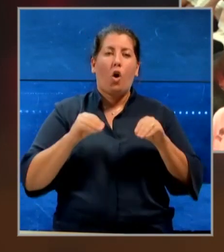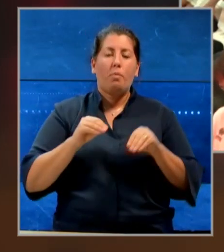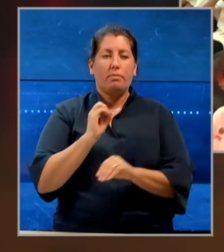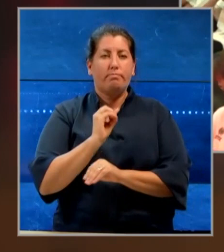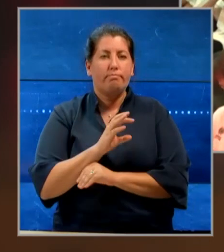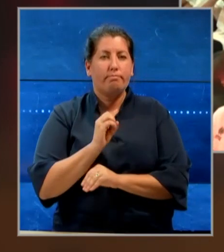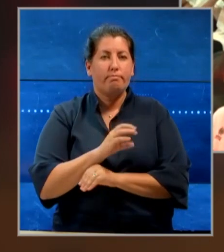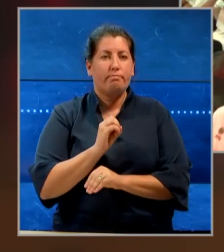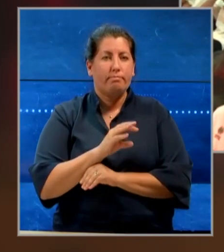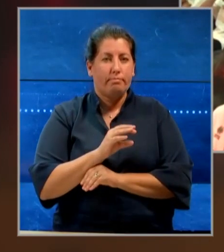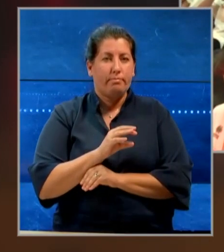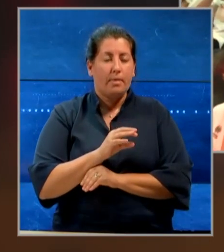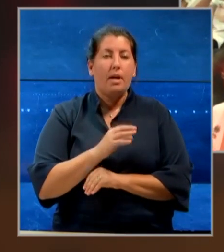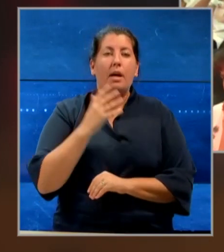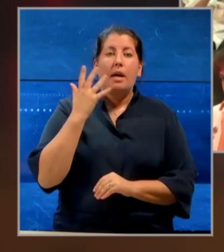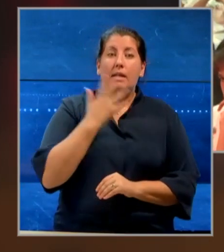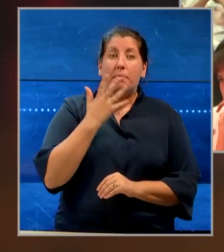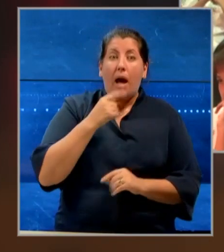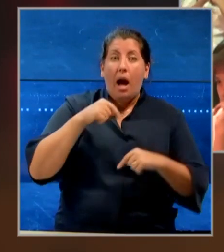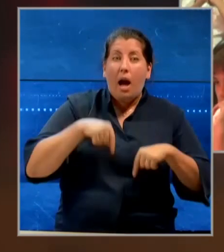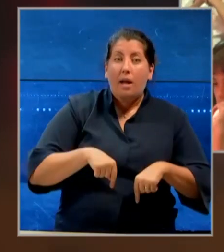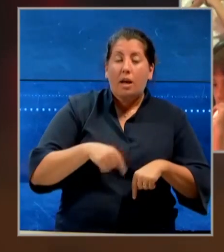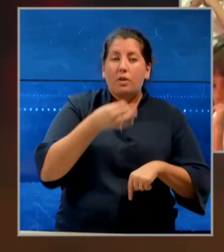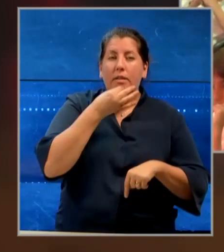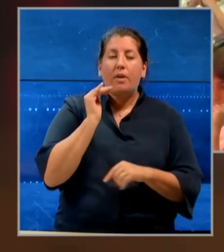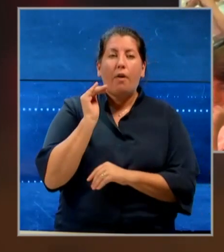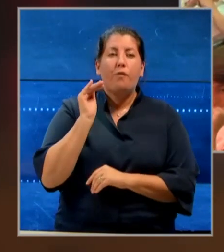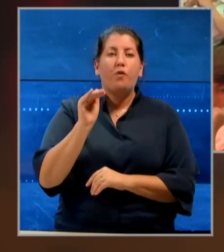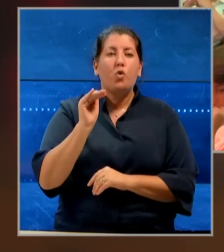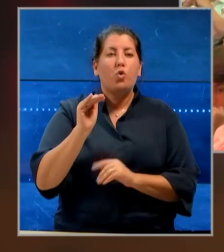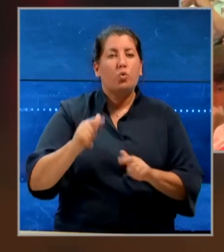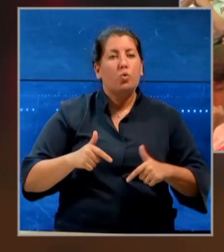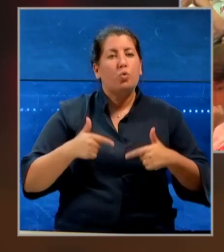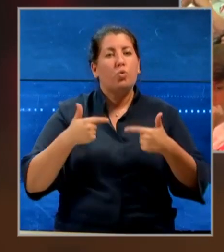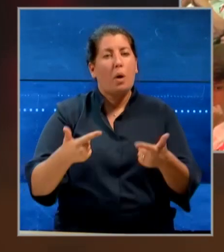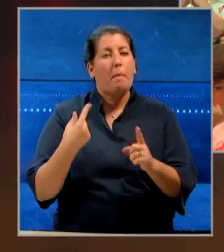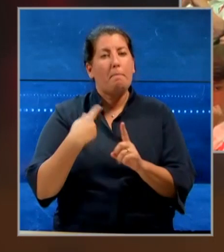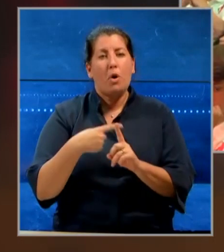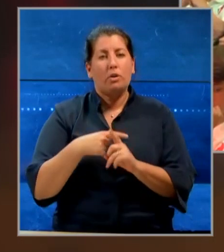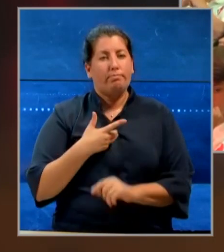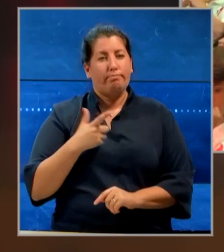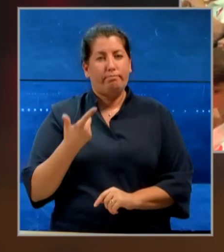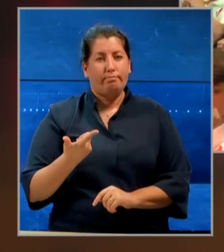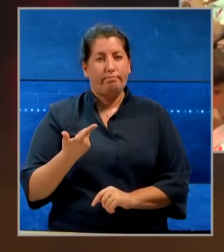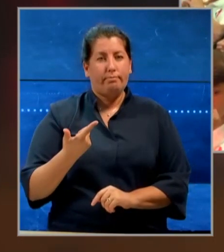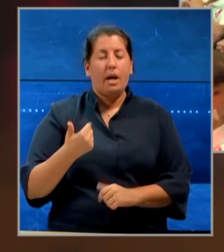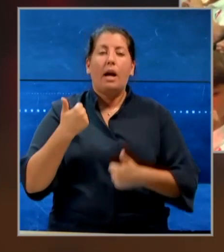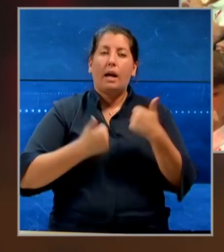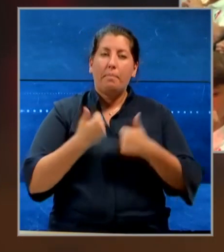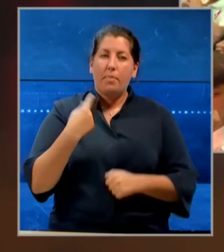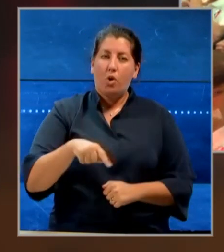Sbagliare adesso significa non dargli un futuro, diciamo, positivo. Quindi sono dei campionati molto